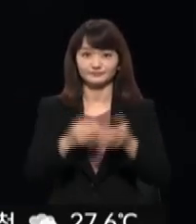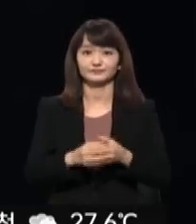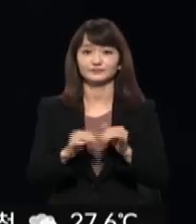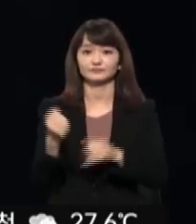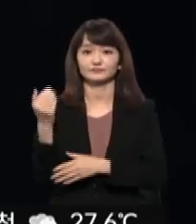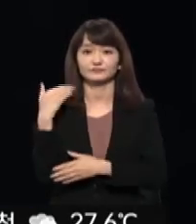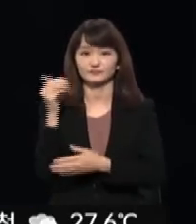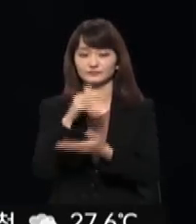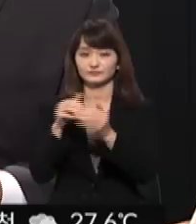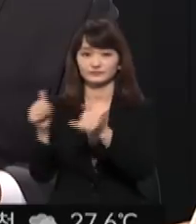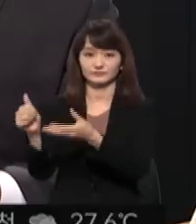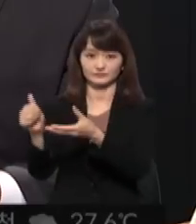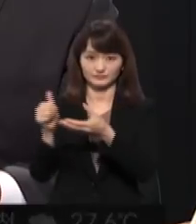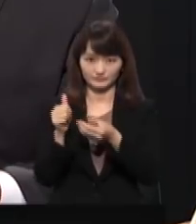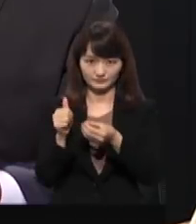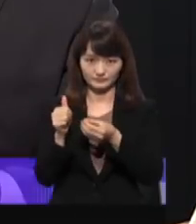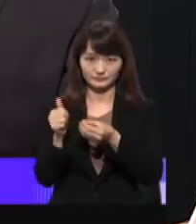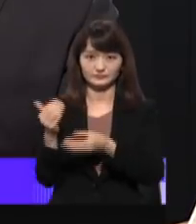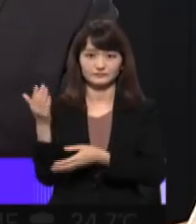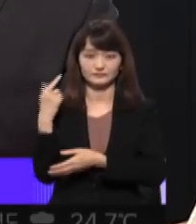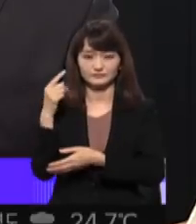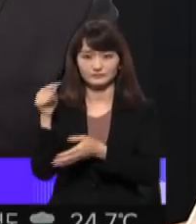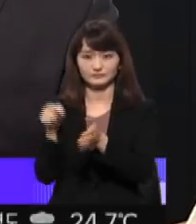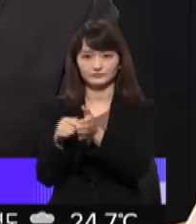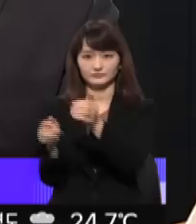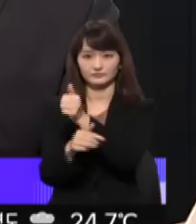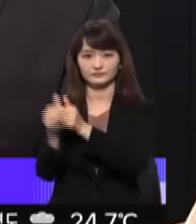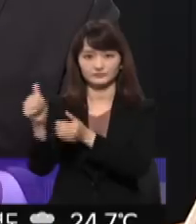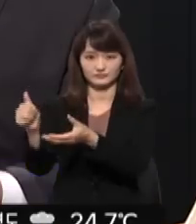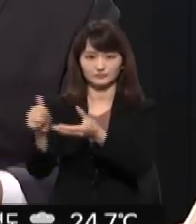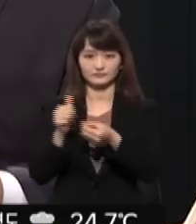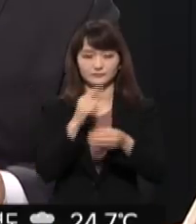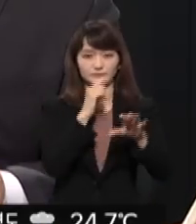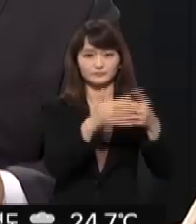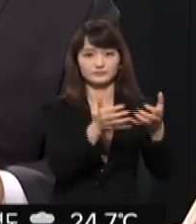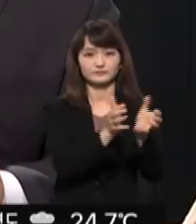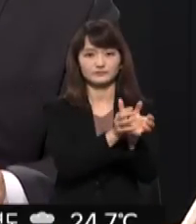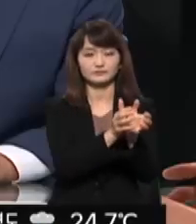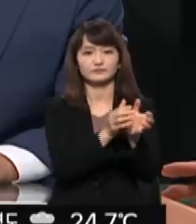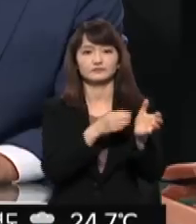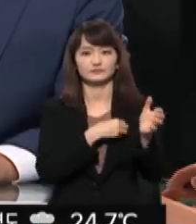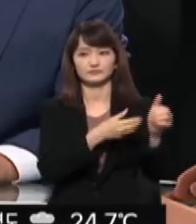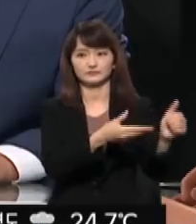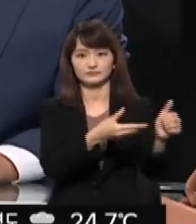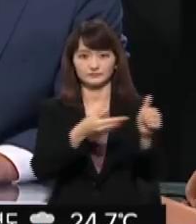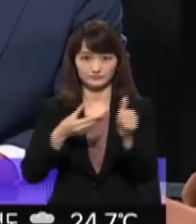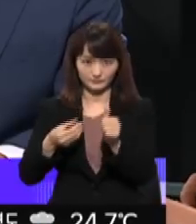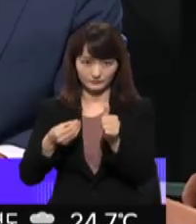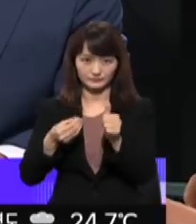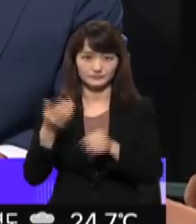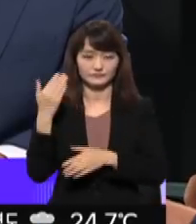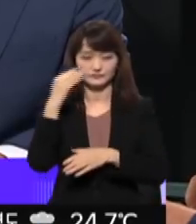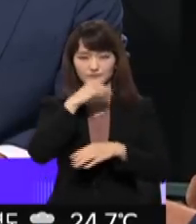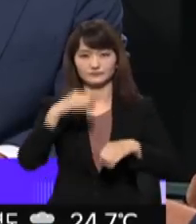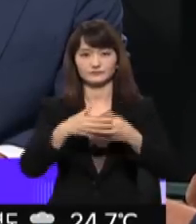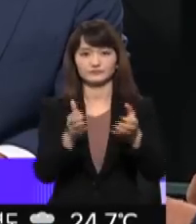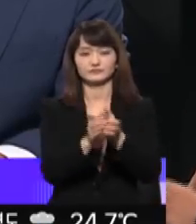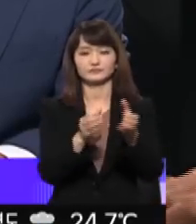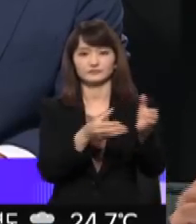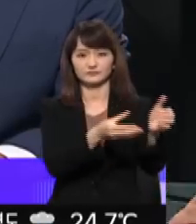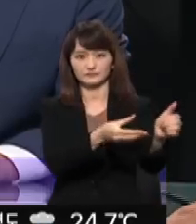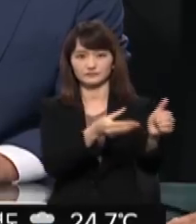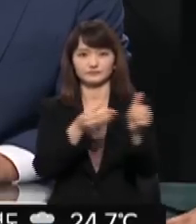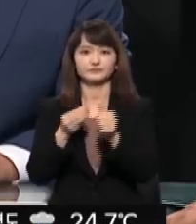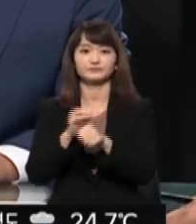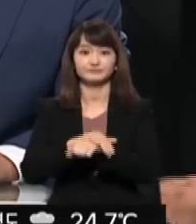국민의 윤희석 전 대변인 김재섭 전 비대위원 더불어민주당의 전용기 의원 정의당의 박원석 전